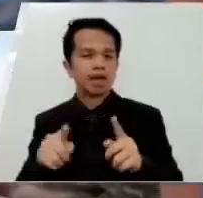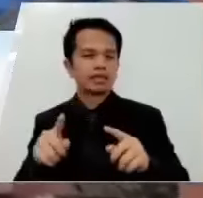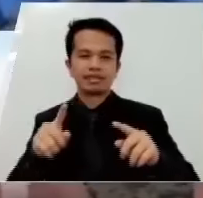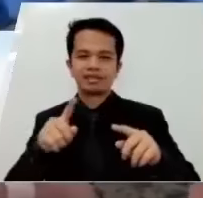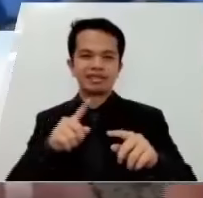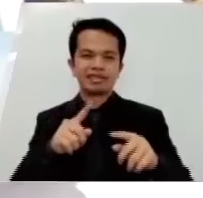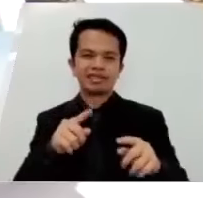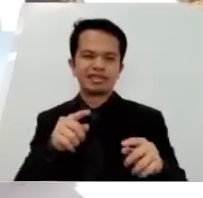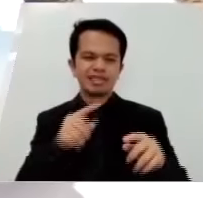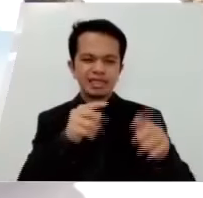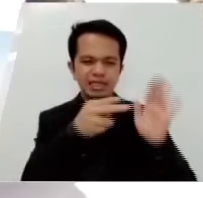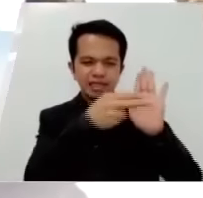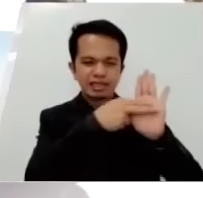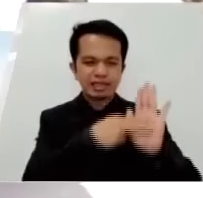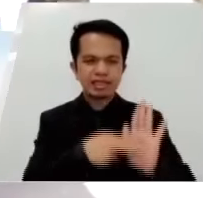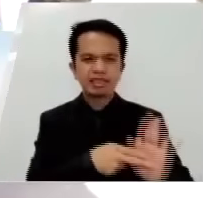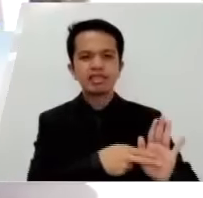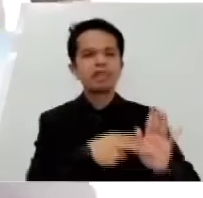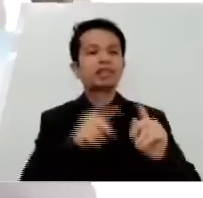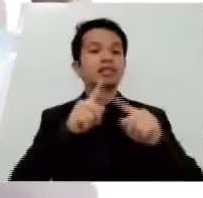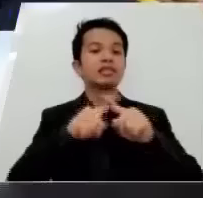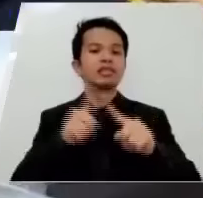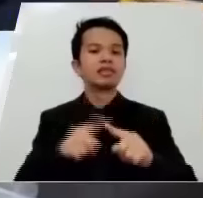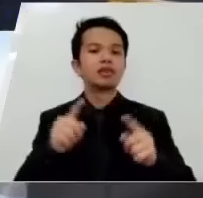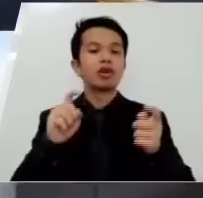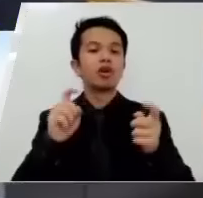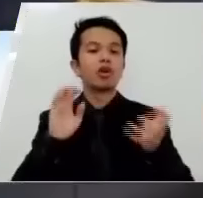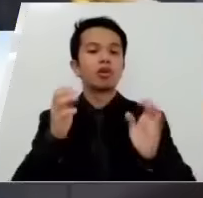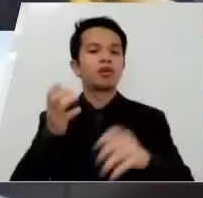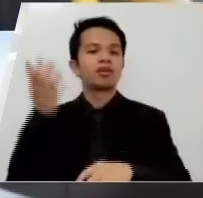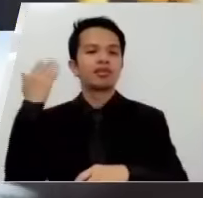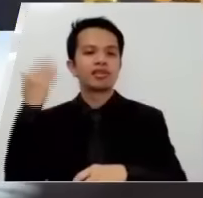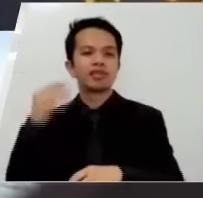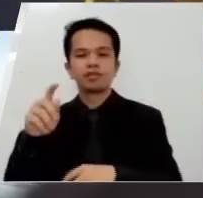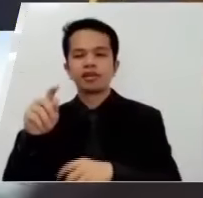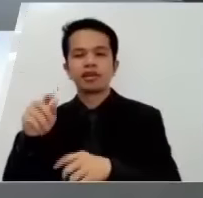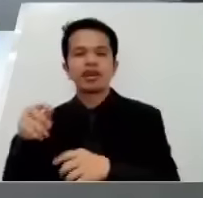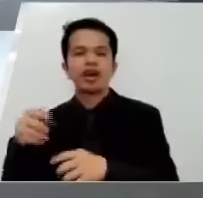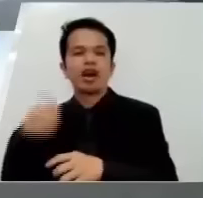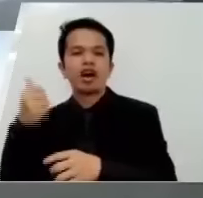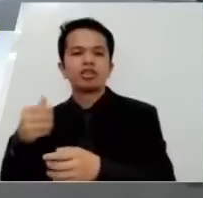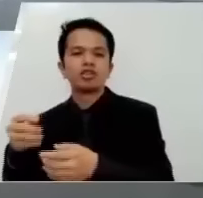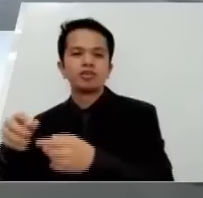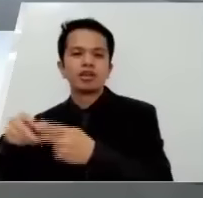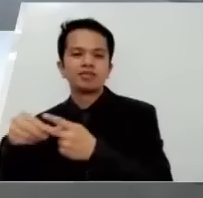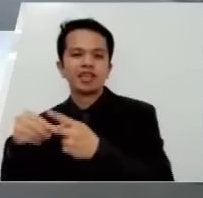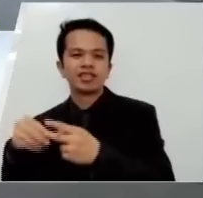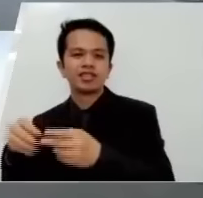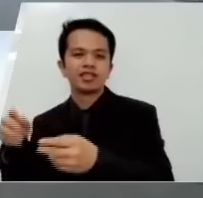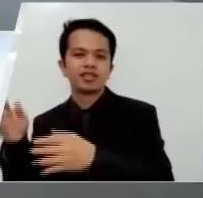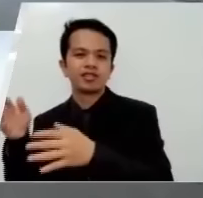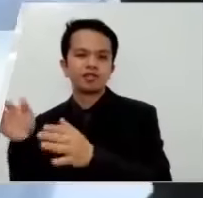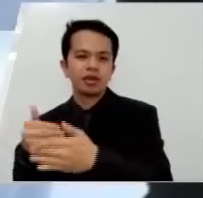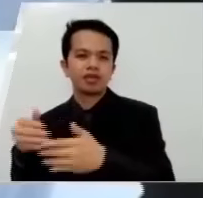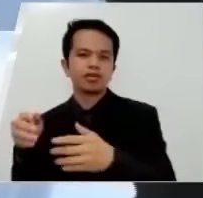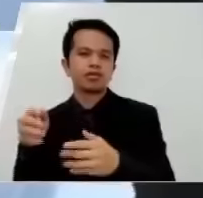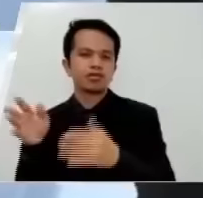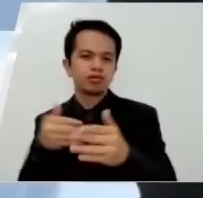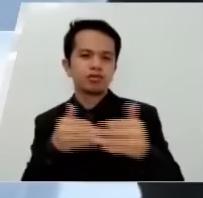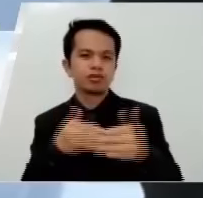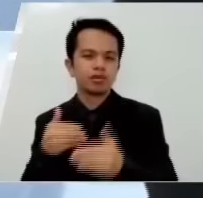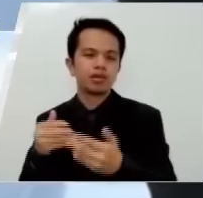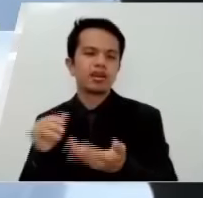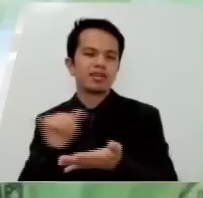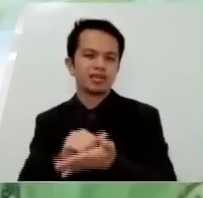droga kumpara sa mga nakatibag na drogang nasasabat noon. Anila, possible international drug syndicate ang nasa likod ng kontrabando